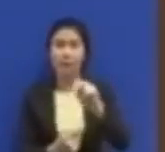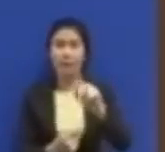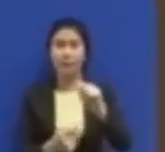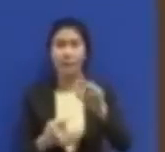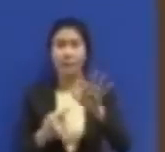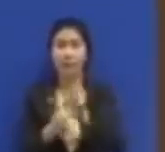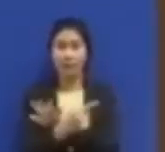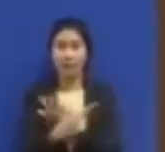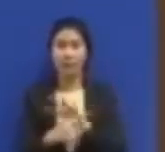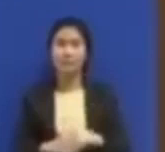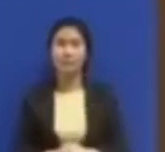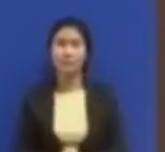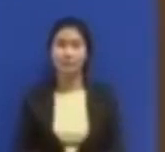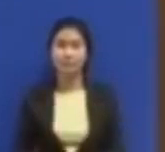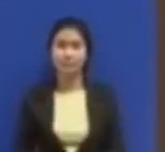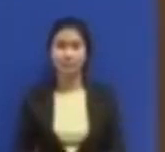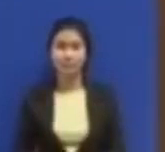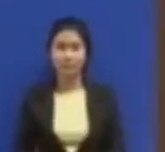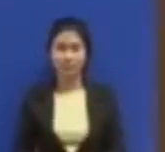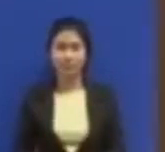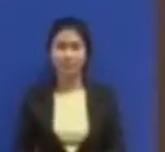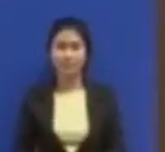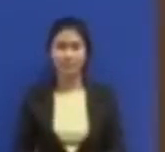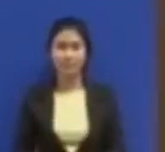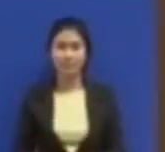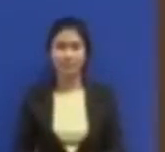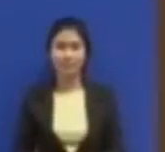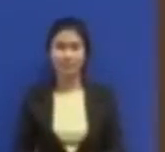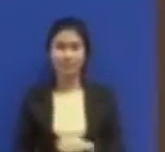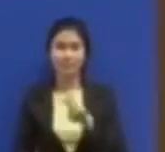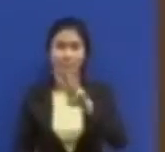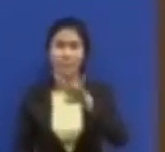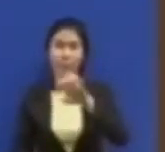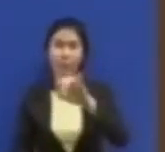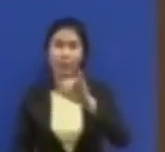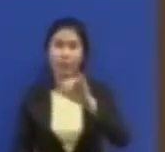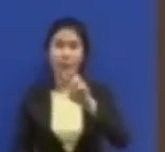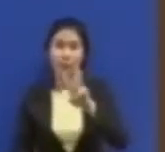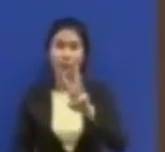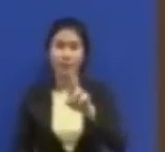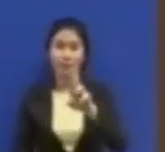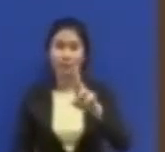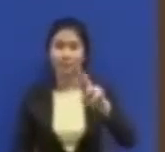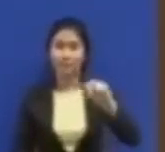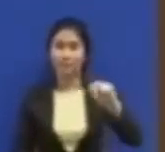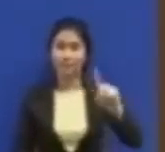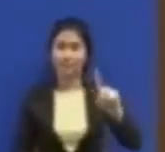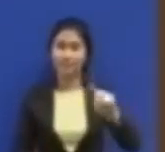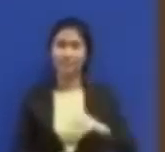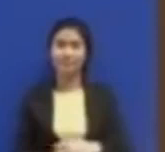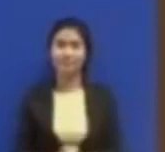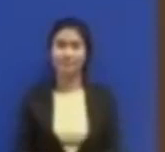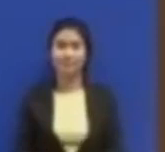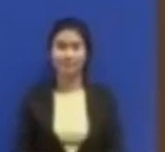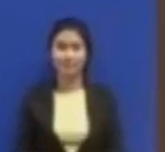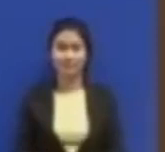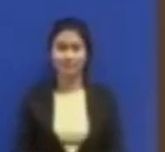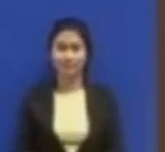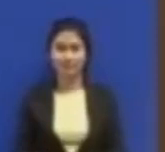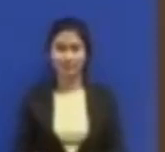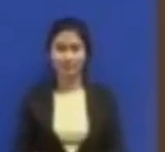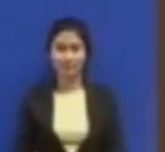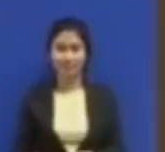งศ์168นายวิวัฒน์แสงสุริยฉัตร169นาย